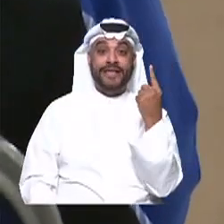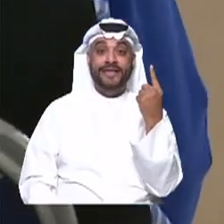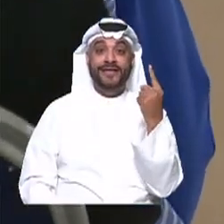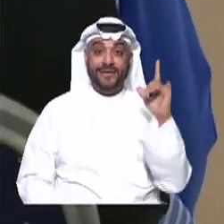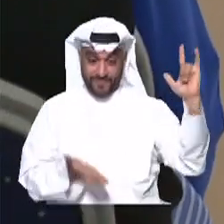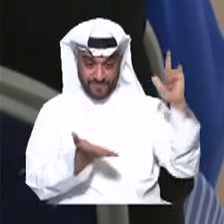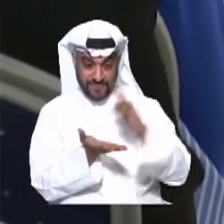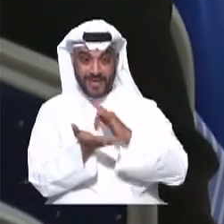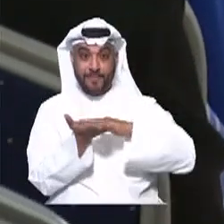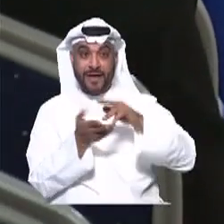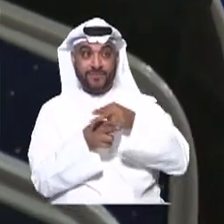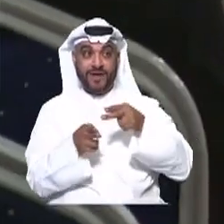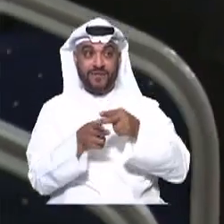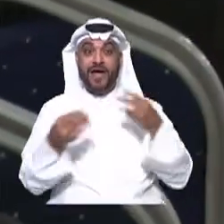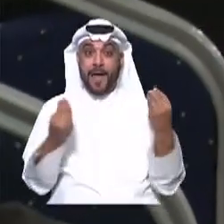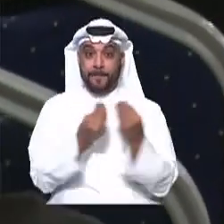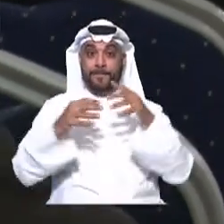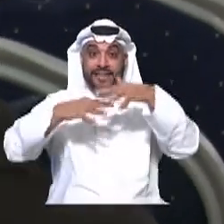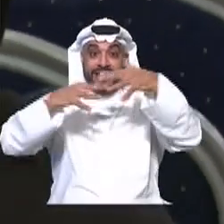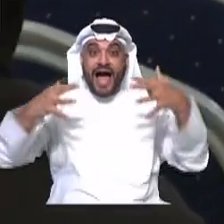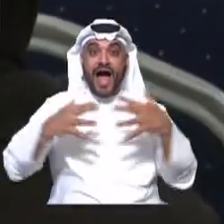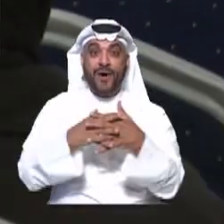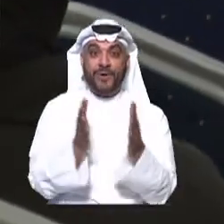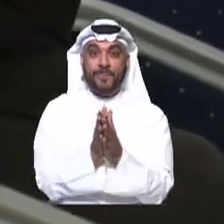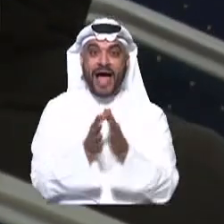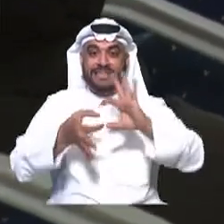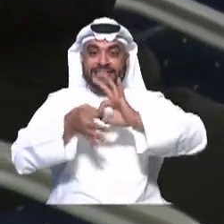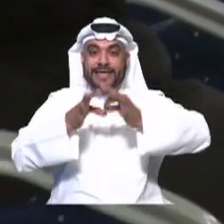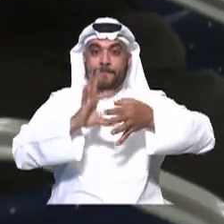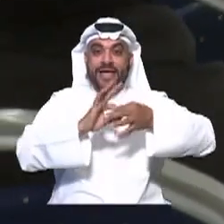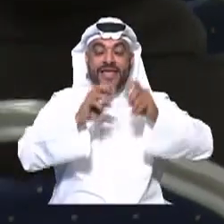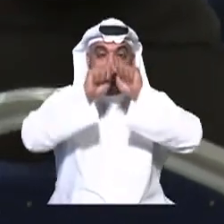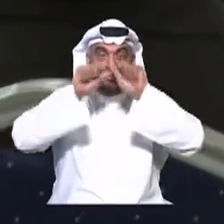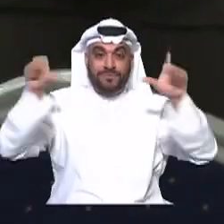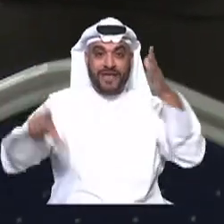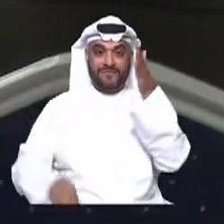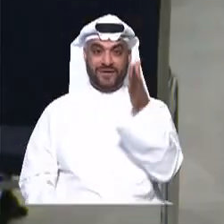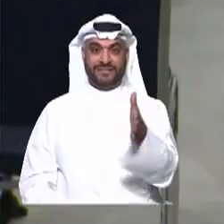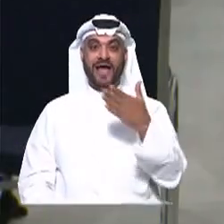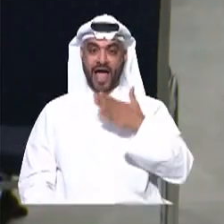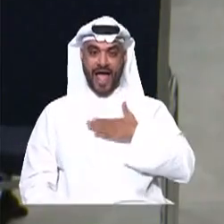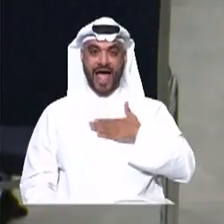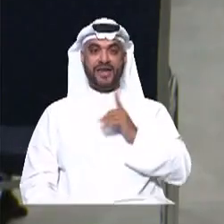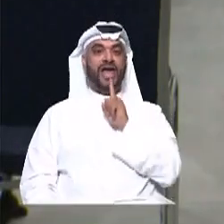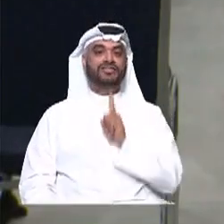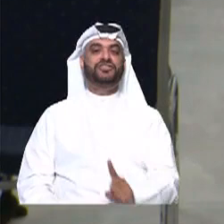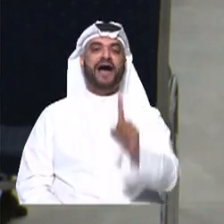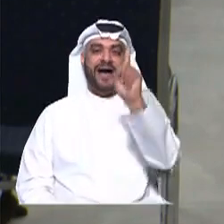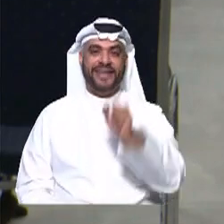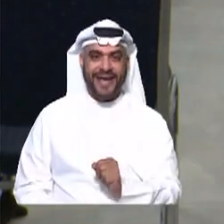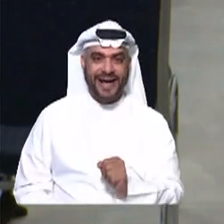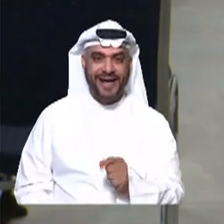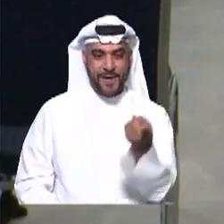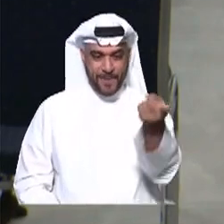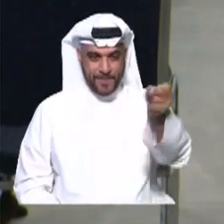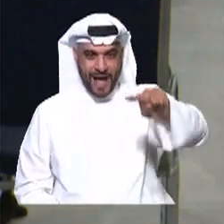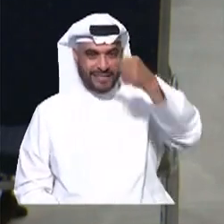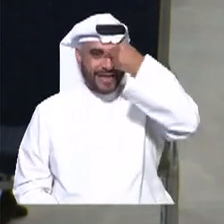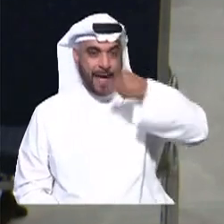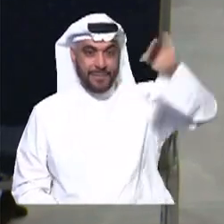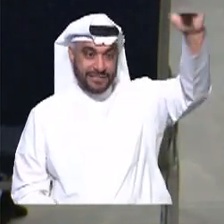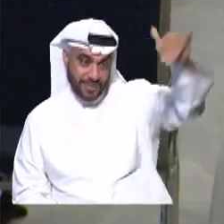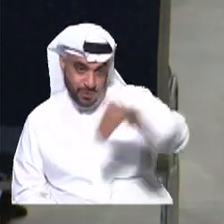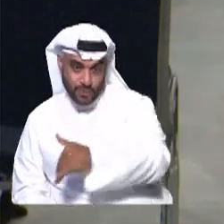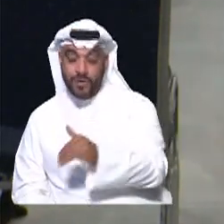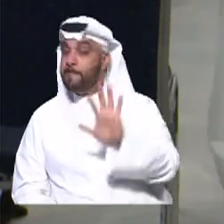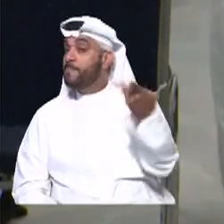جمعية الشفافية ومثل ما هو معروف أنها فرع الوطني لمنظمة الشفافية الدولية TI اللي مقرها الرئيسي في برلين،